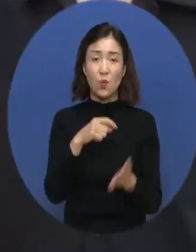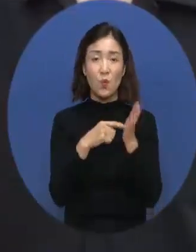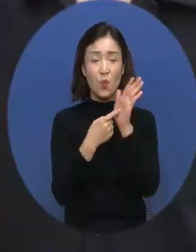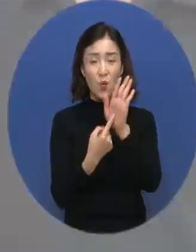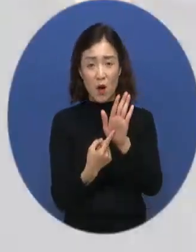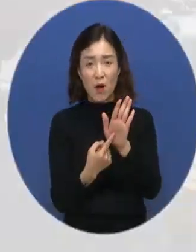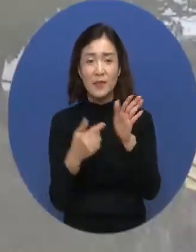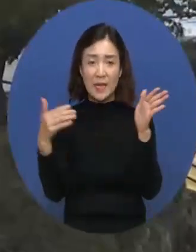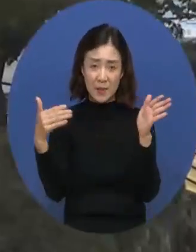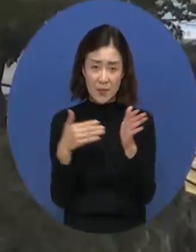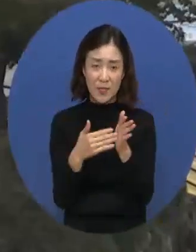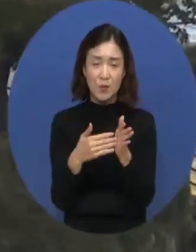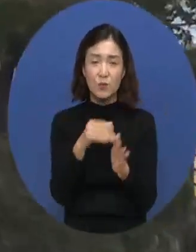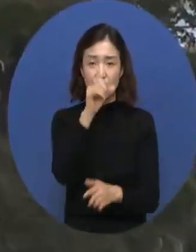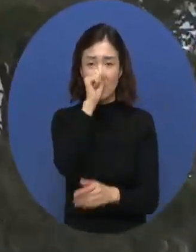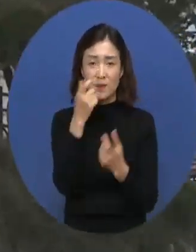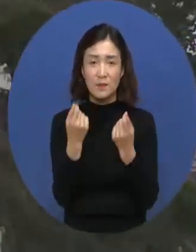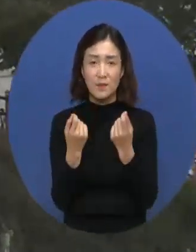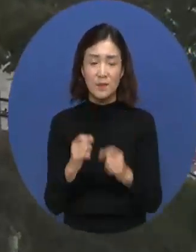좋은 것